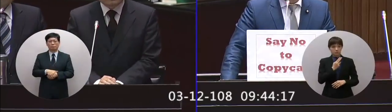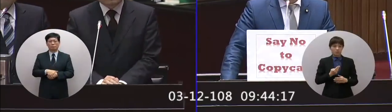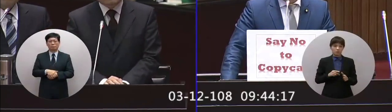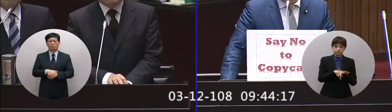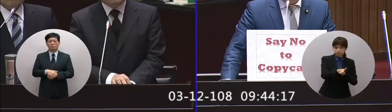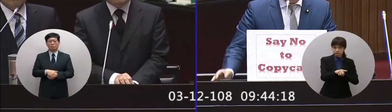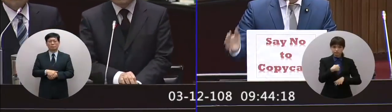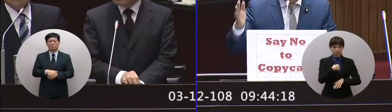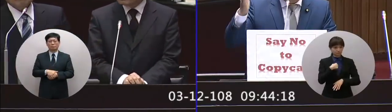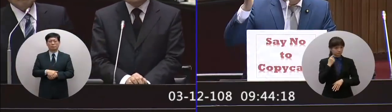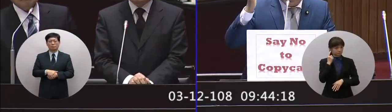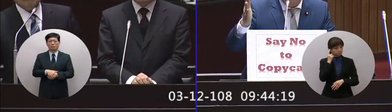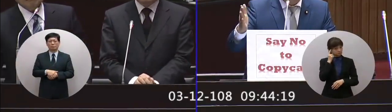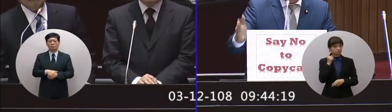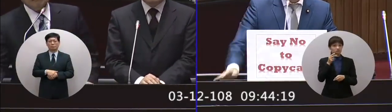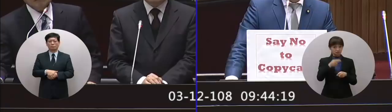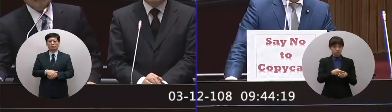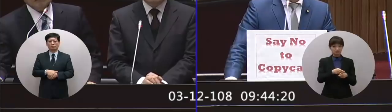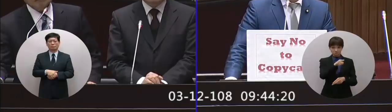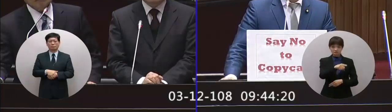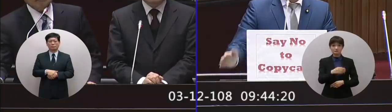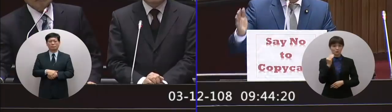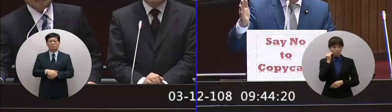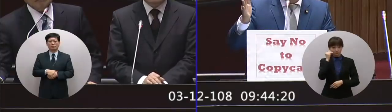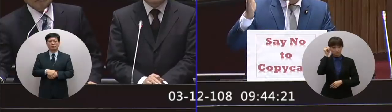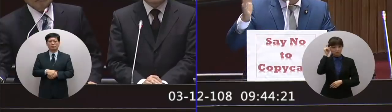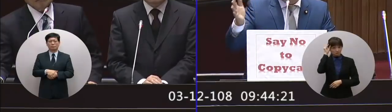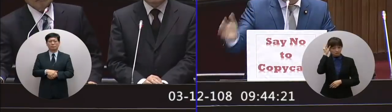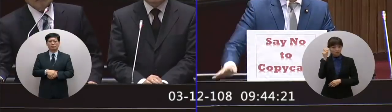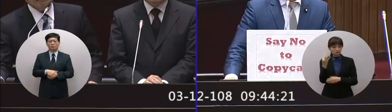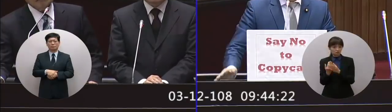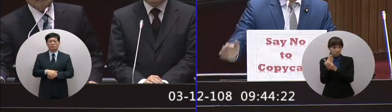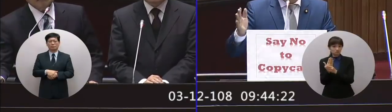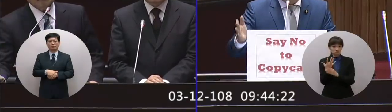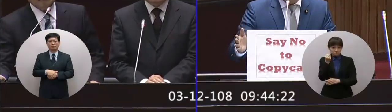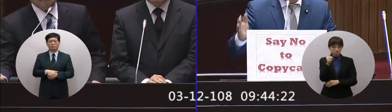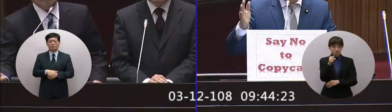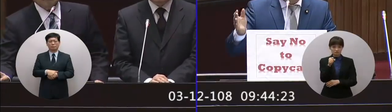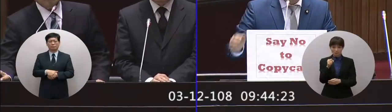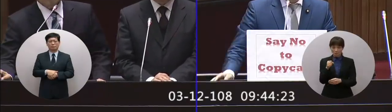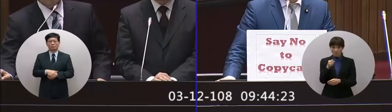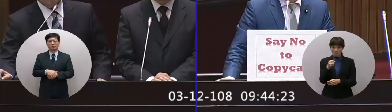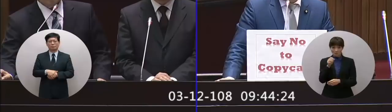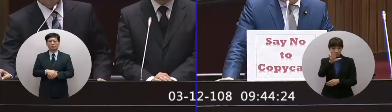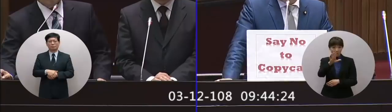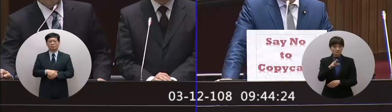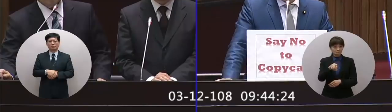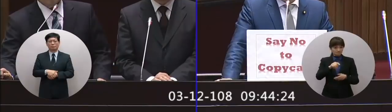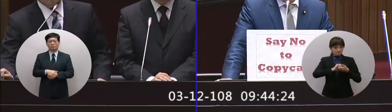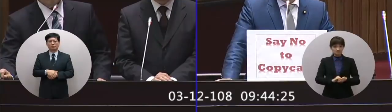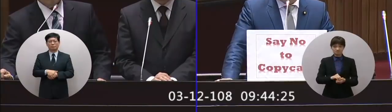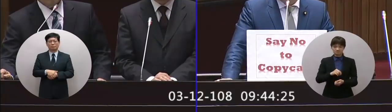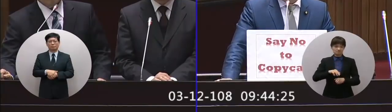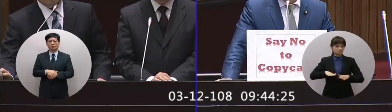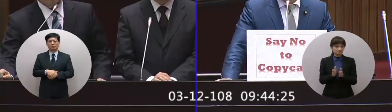相信如果有侵犯智慧财产权，你一定会办严办、速办还有侦